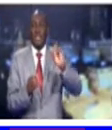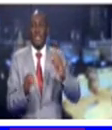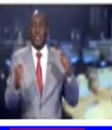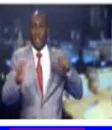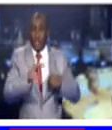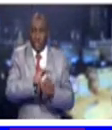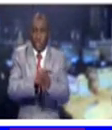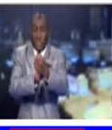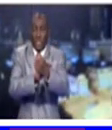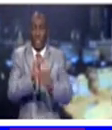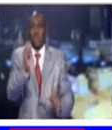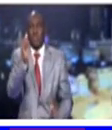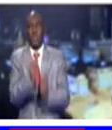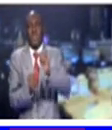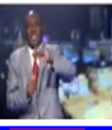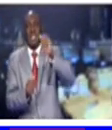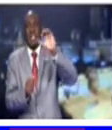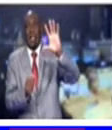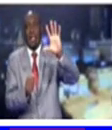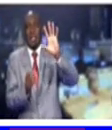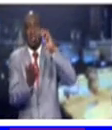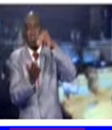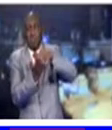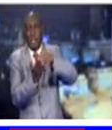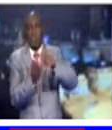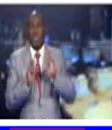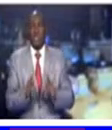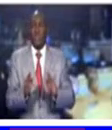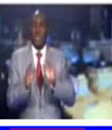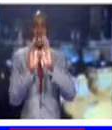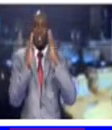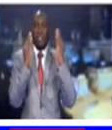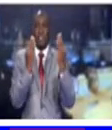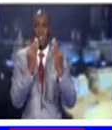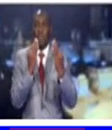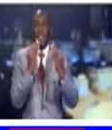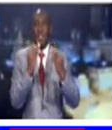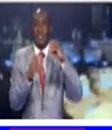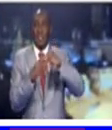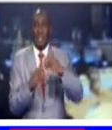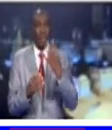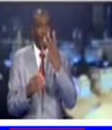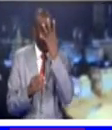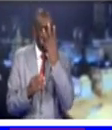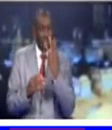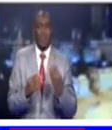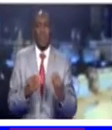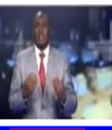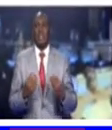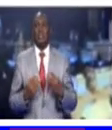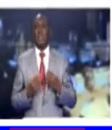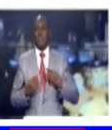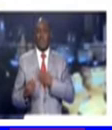tué plus de 15000 personnes plongeant des familles entières dans le deuil et le désarroi